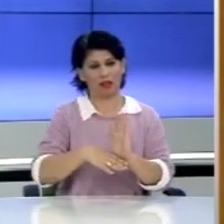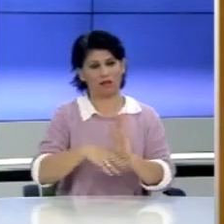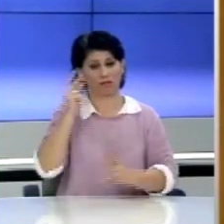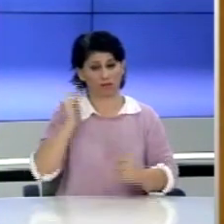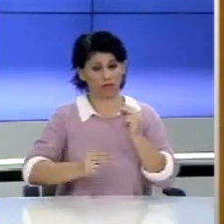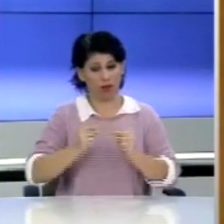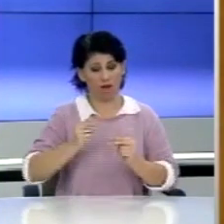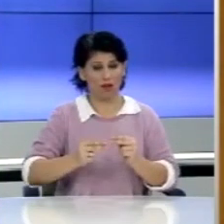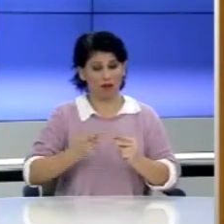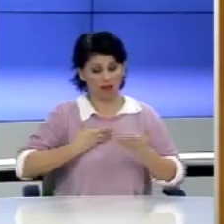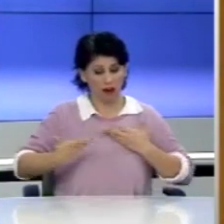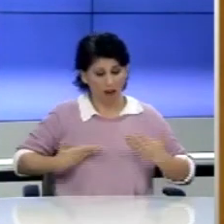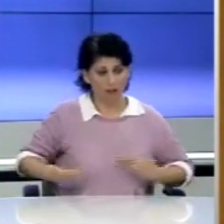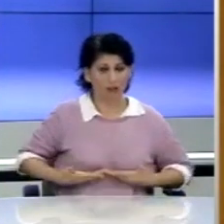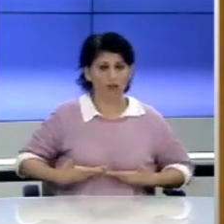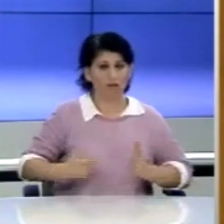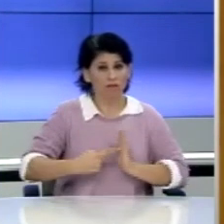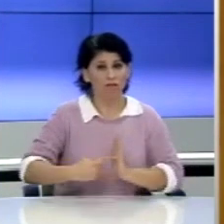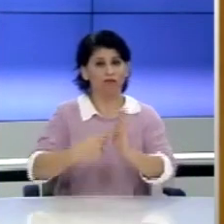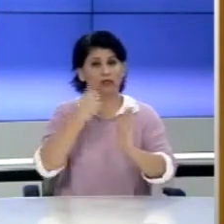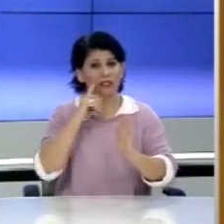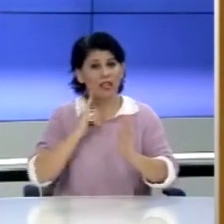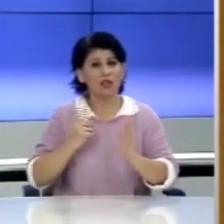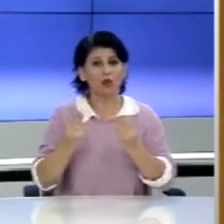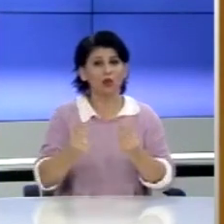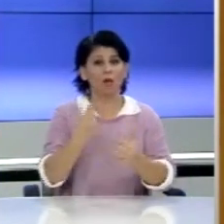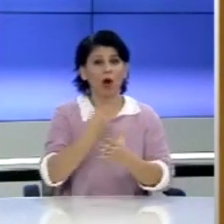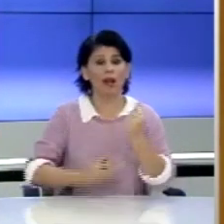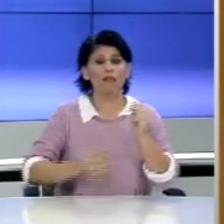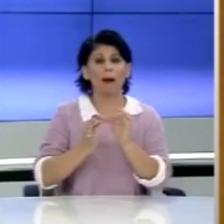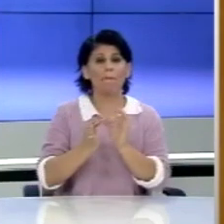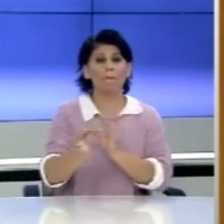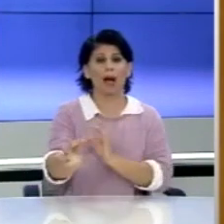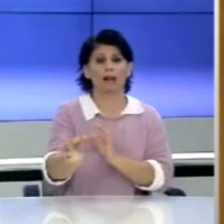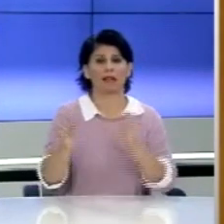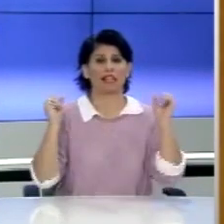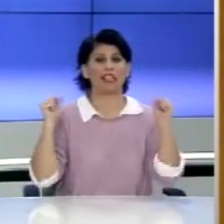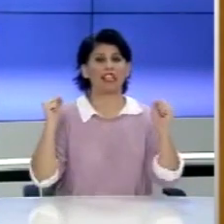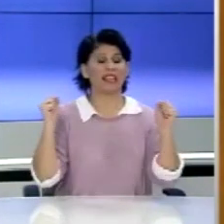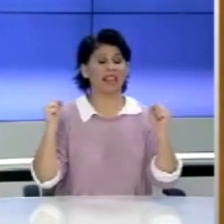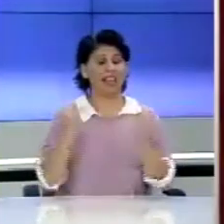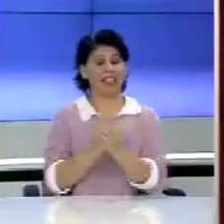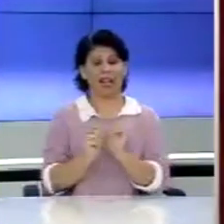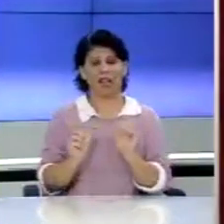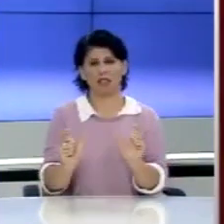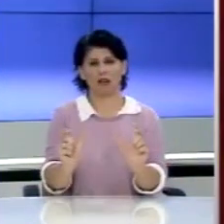οποία αναδεικνύονται με τον πλέον τραγικό τρόπο οι ελλείψεις σε μέτρα υγιεινής και ασφάλειας.